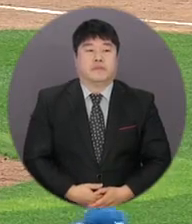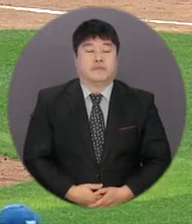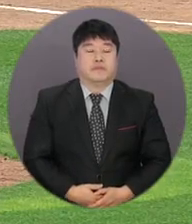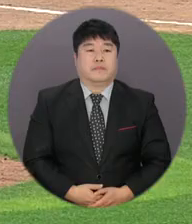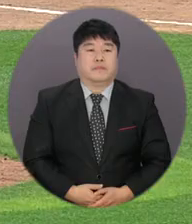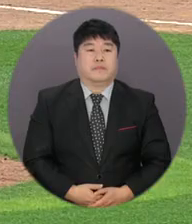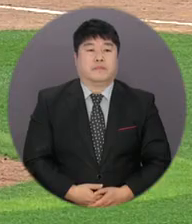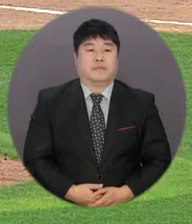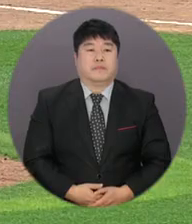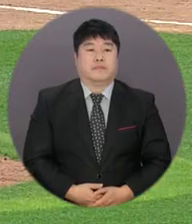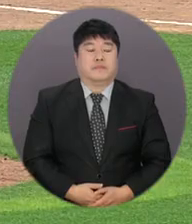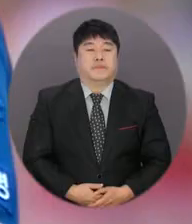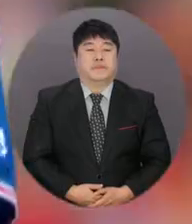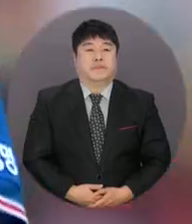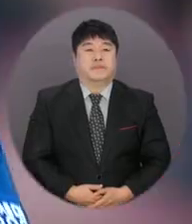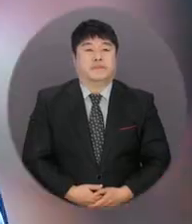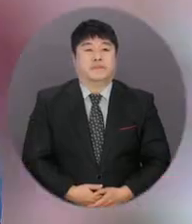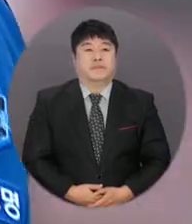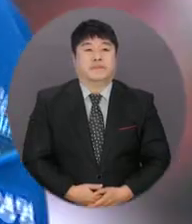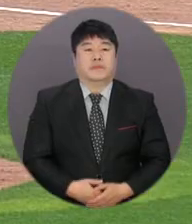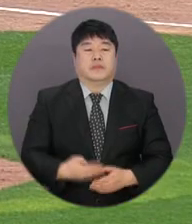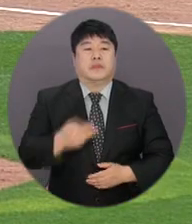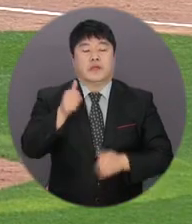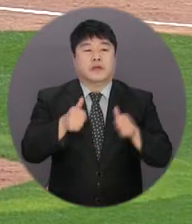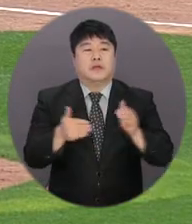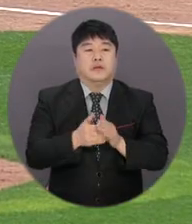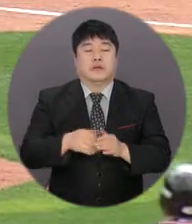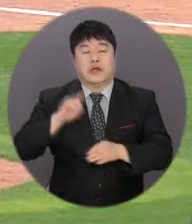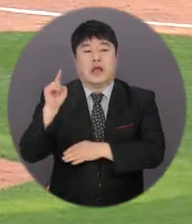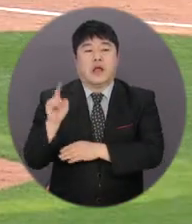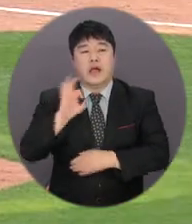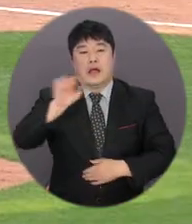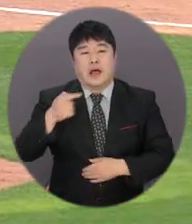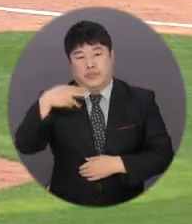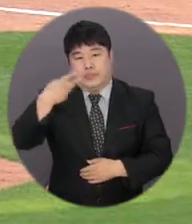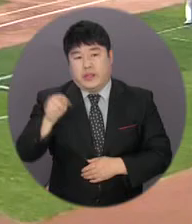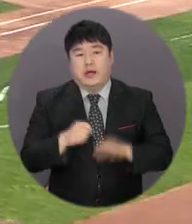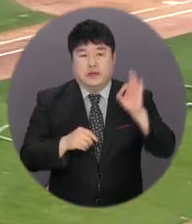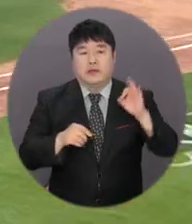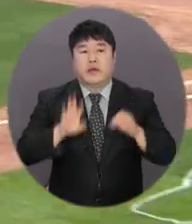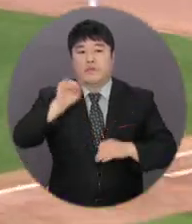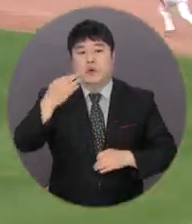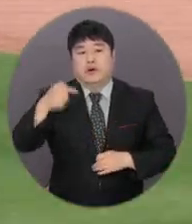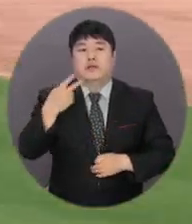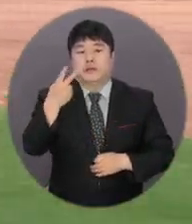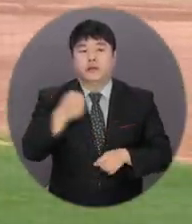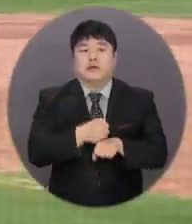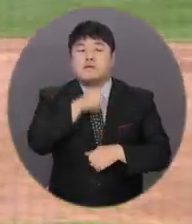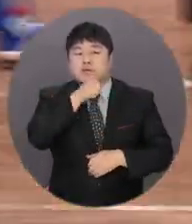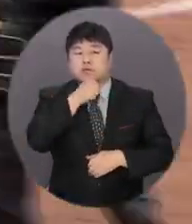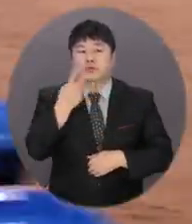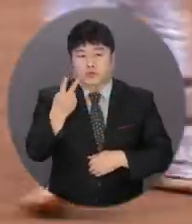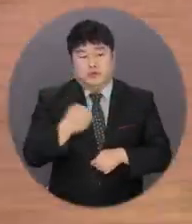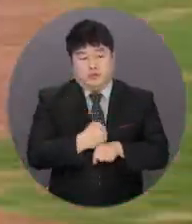스윙 3루! 3아웃 경기 종료! 안타 10개, 볼넷 4개. 그러고도 고작 2득점.